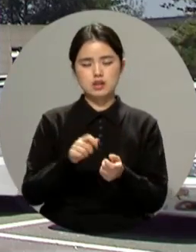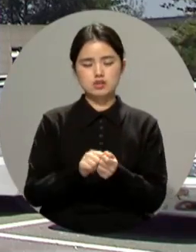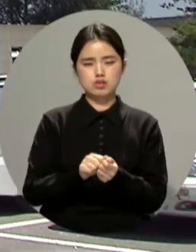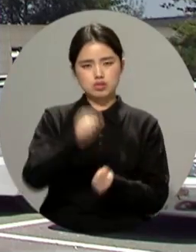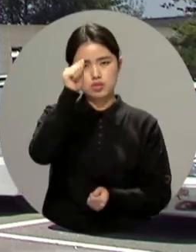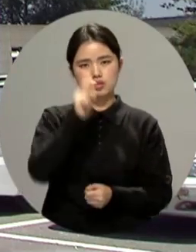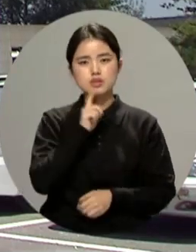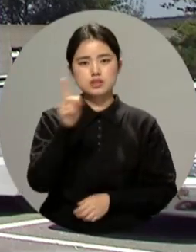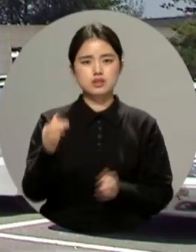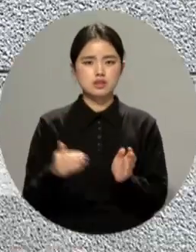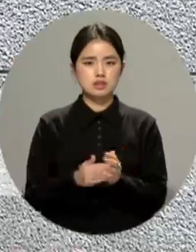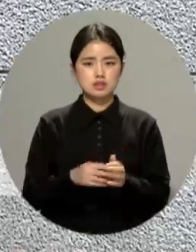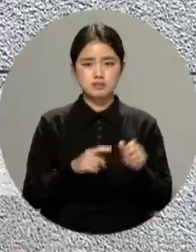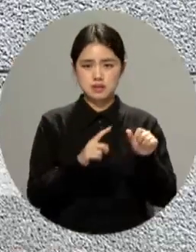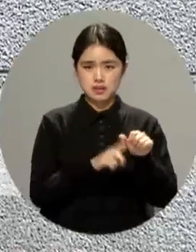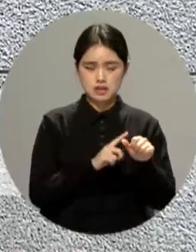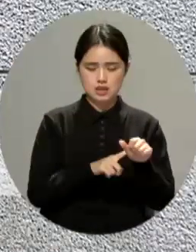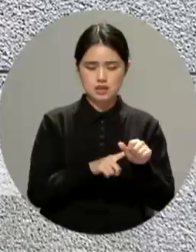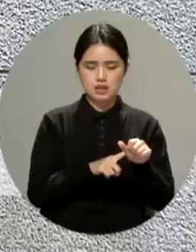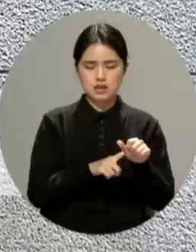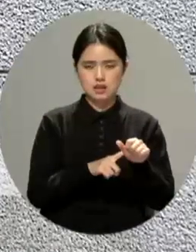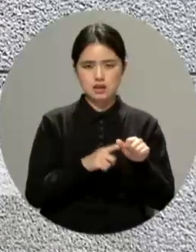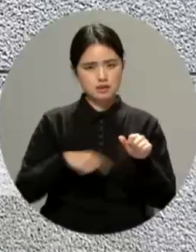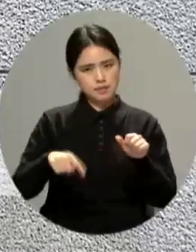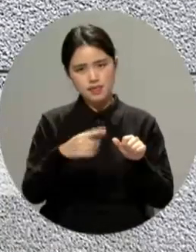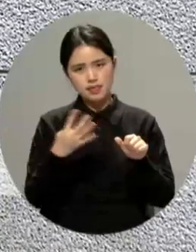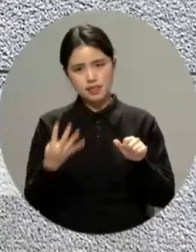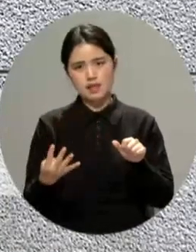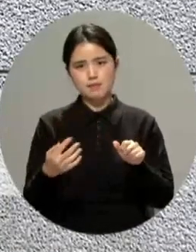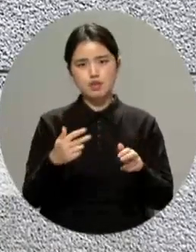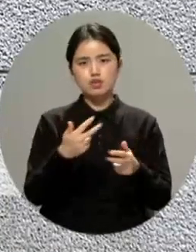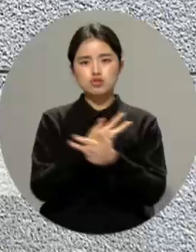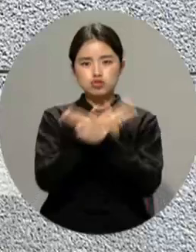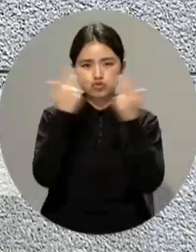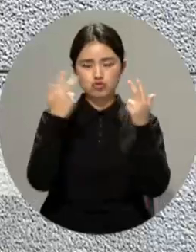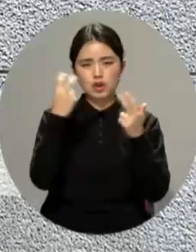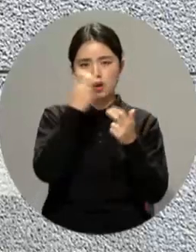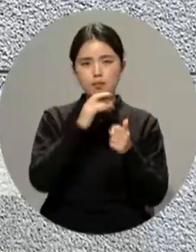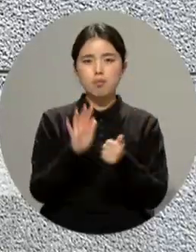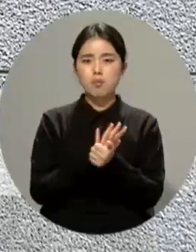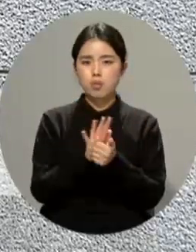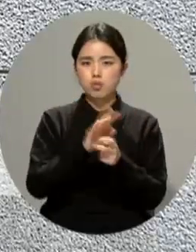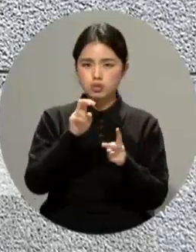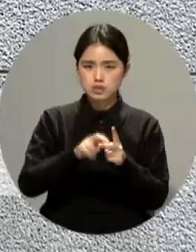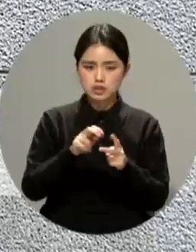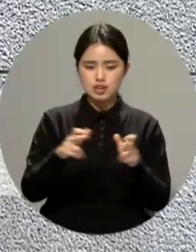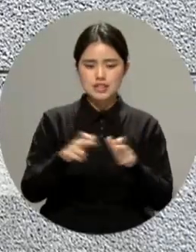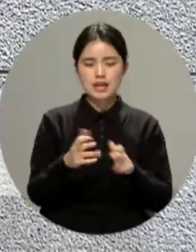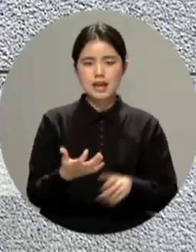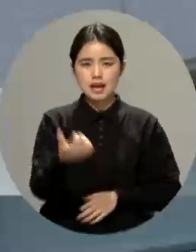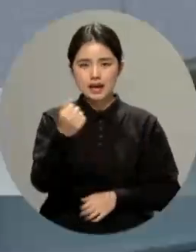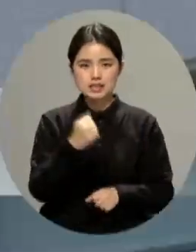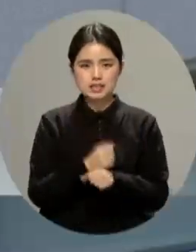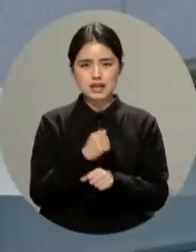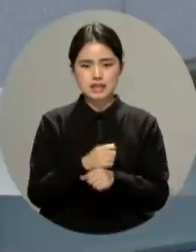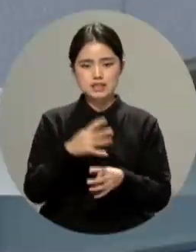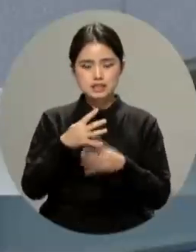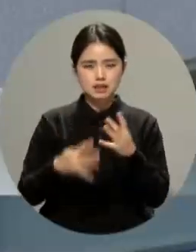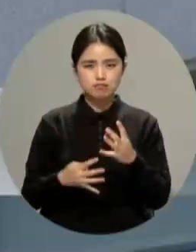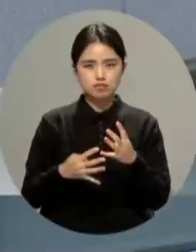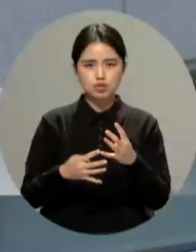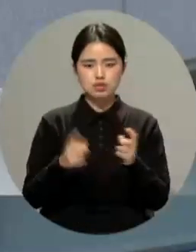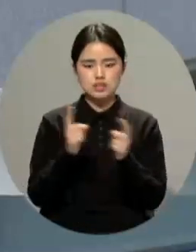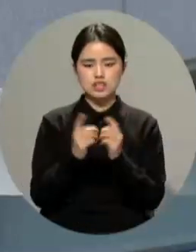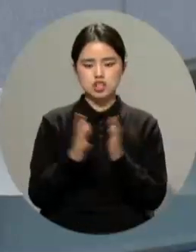신청했습니다 a씨 등 입권자 4명은 장애인 주간 보호 서비스 이용 장애인들이 가지고 있어야 할 바우처 카드를